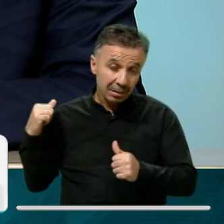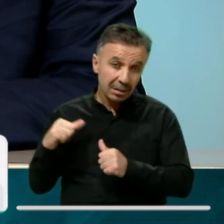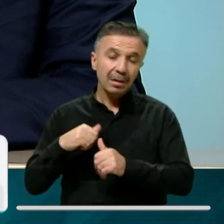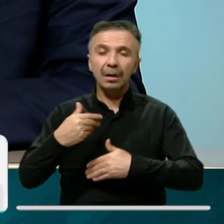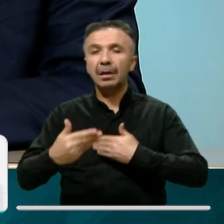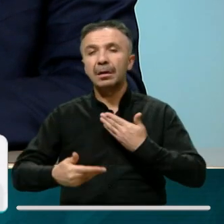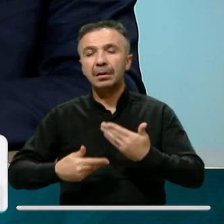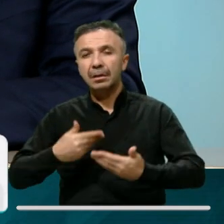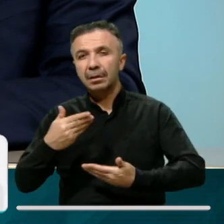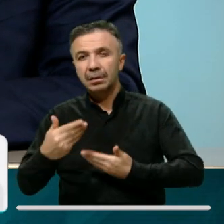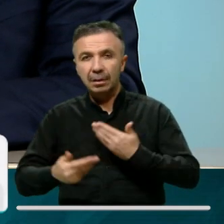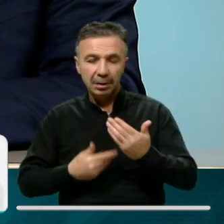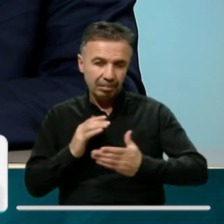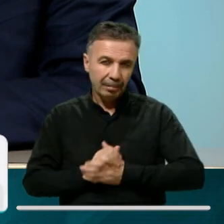belirtelim.